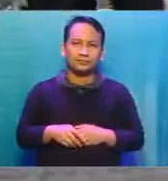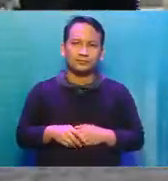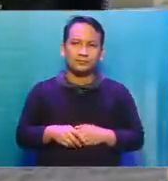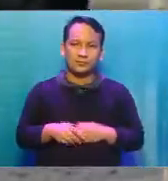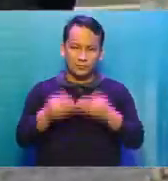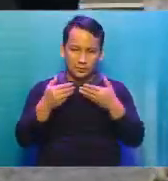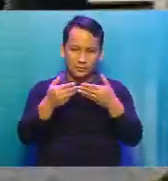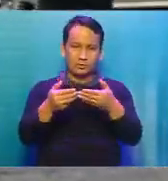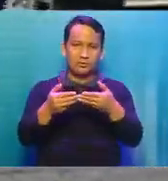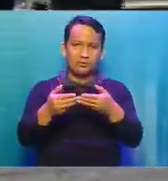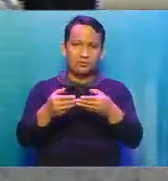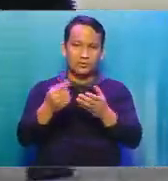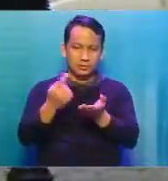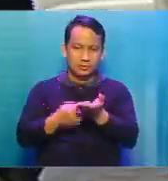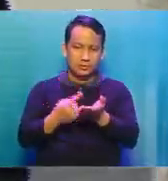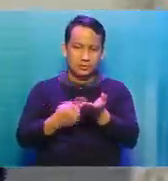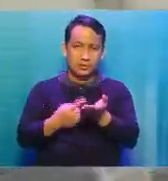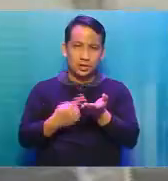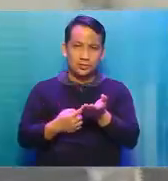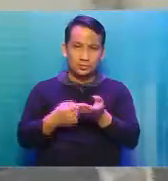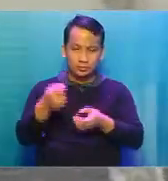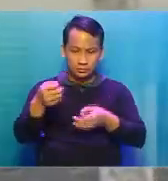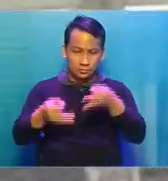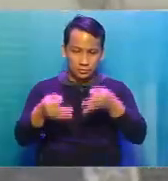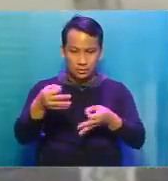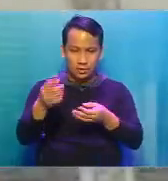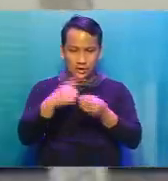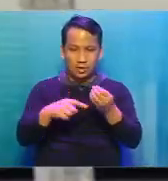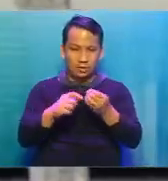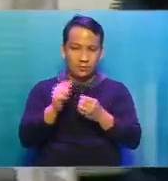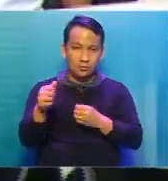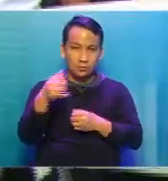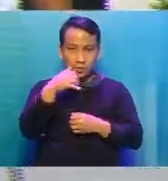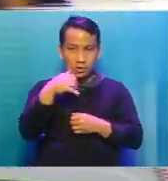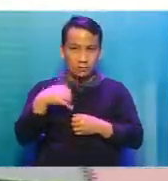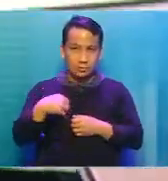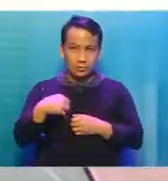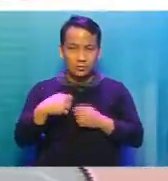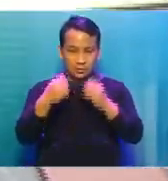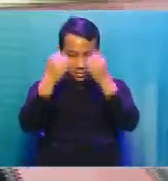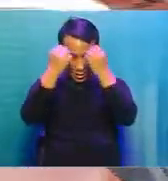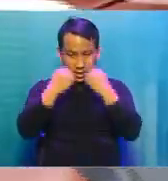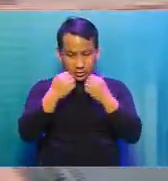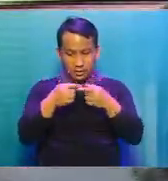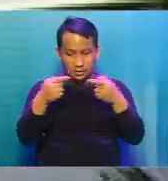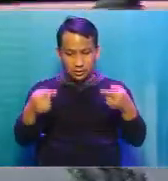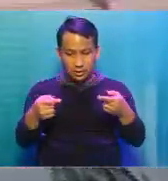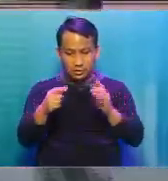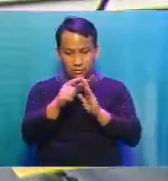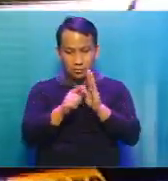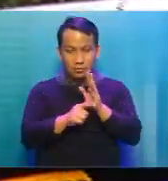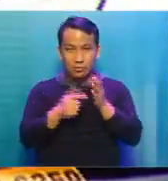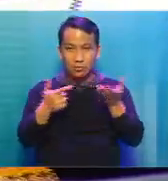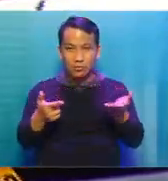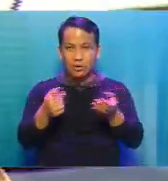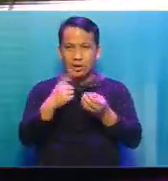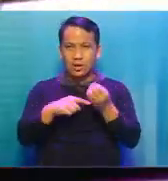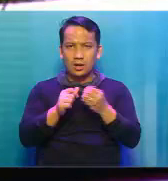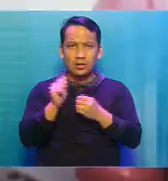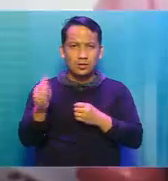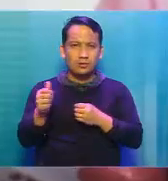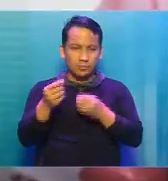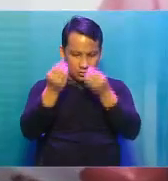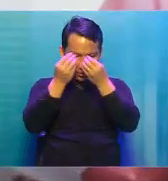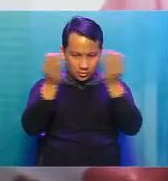Sa pagpapatuloy ng oral arguments tungkol sa anti-terror law kahapon, mismong si Chief Justice Diosdado Peralta na ang